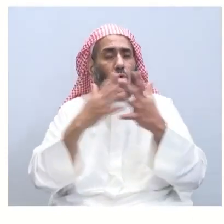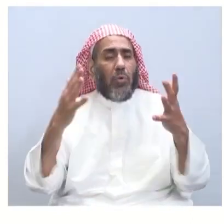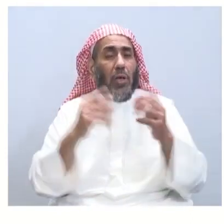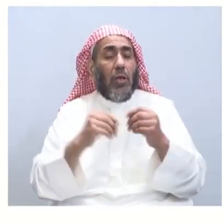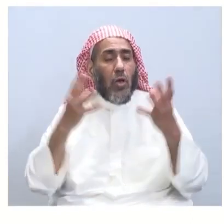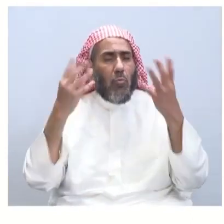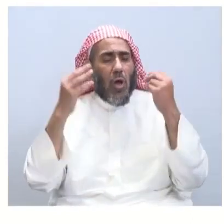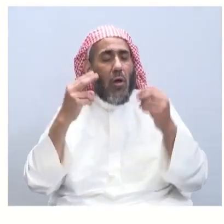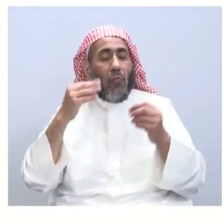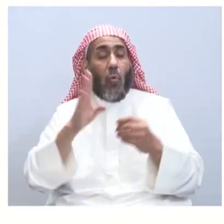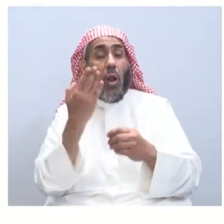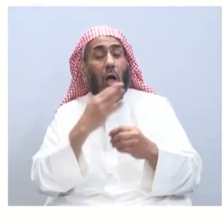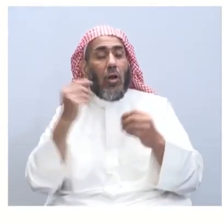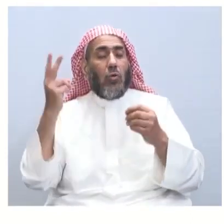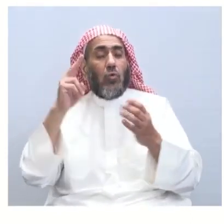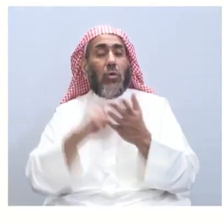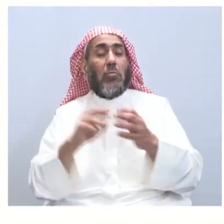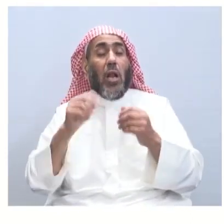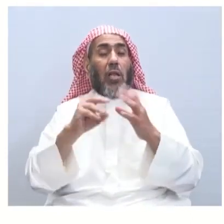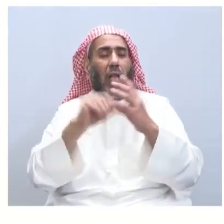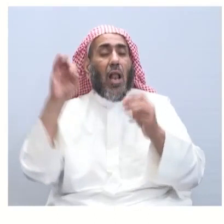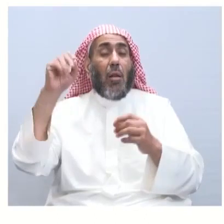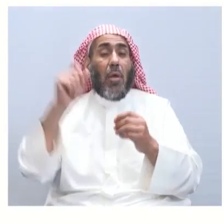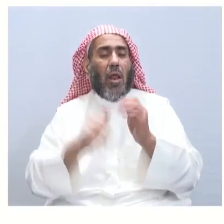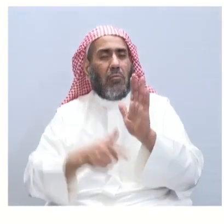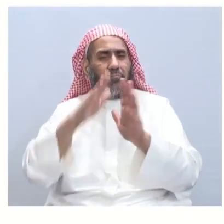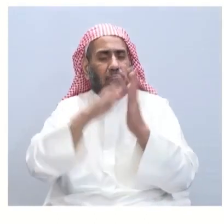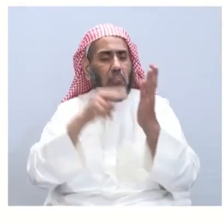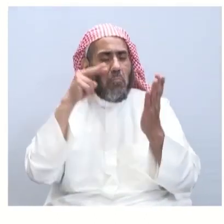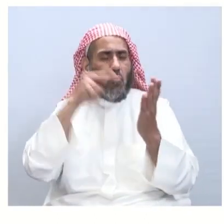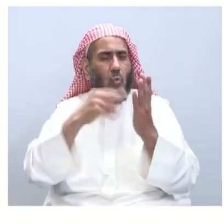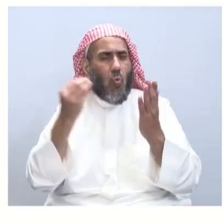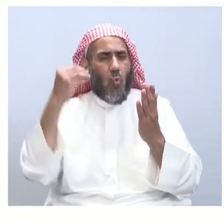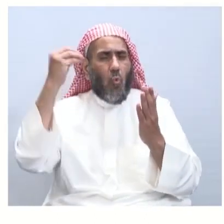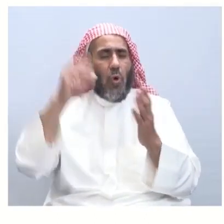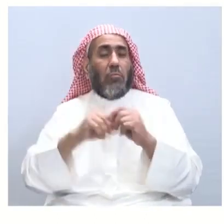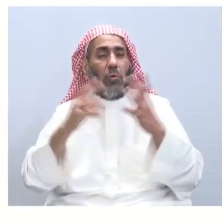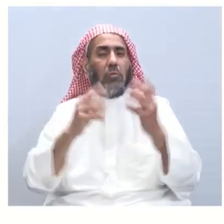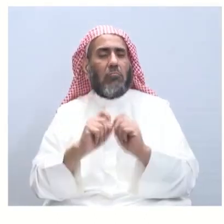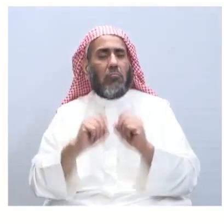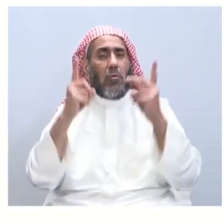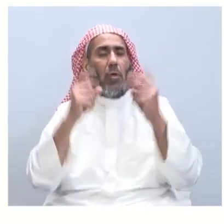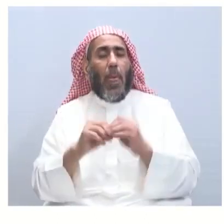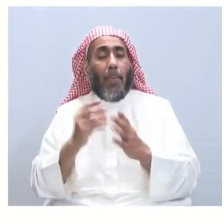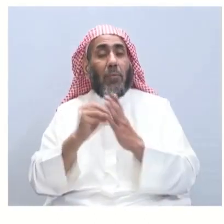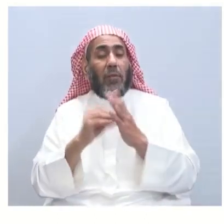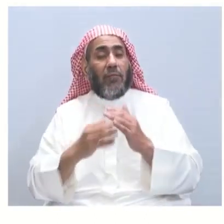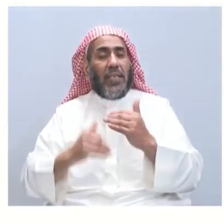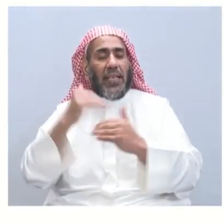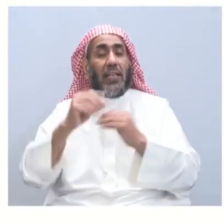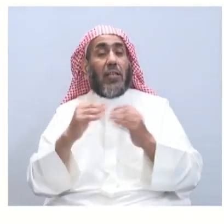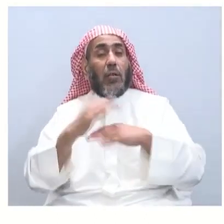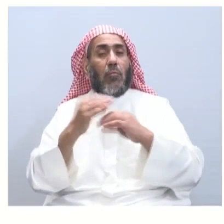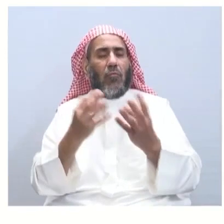للمثقف والقارئ السعودي ما يسمى المنهل كيف انها ايضا طلعت وزادت من ذلك والمجلات دور في نهضه الادب في